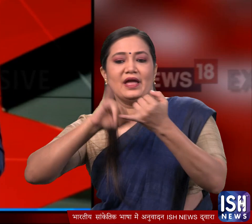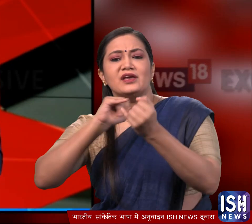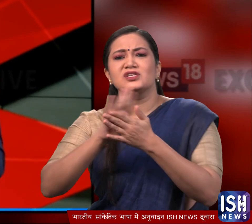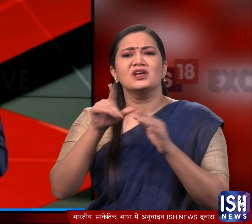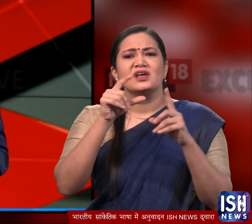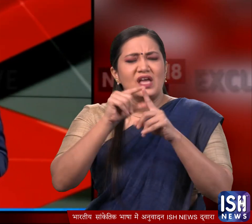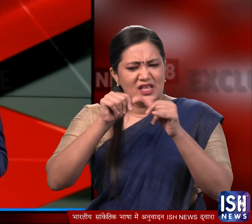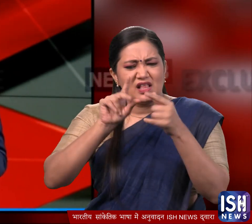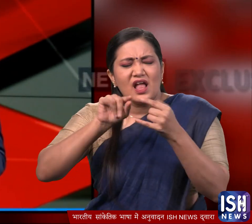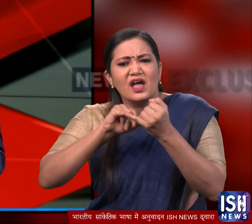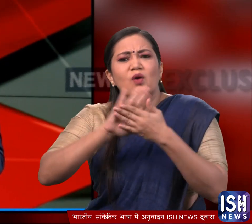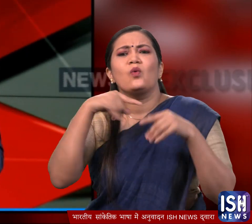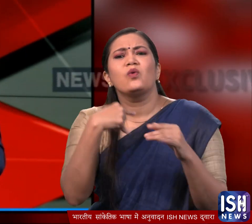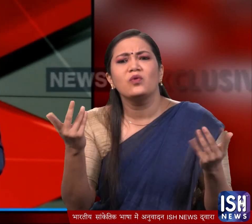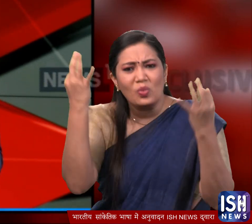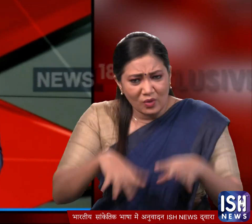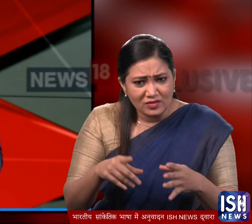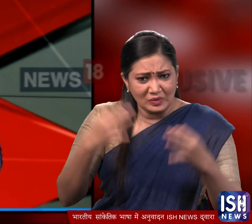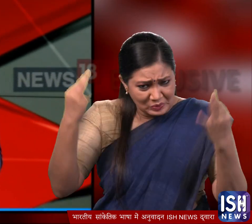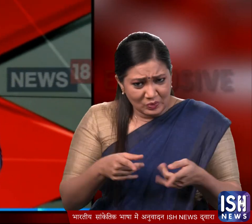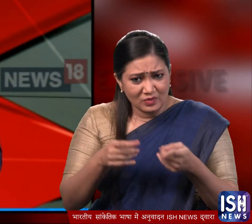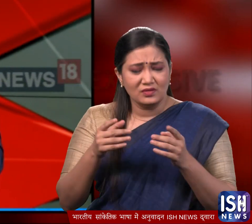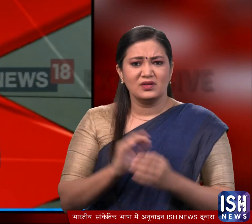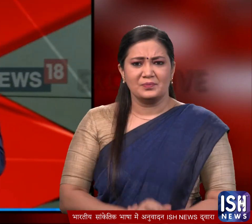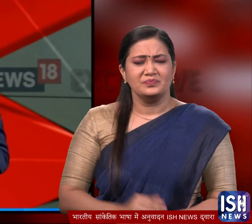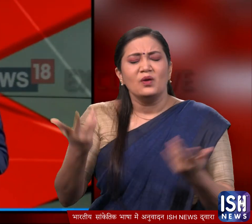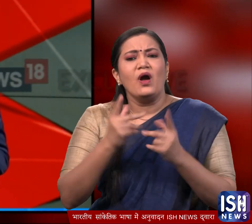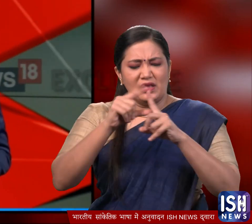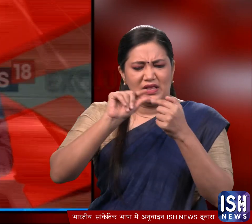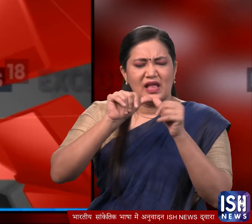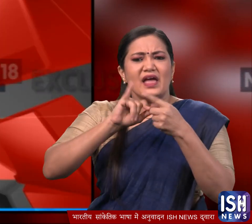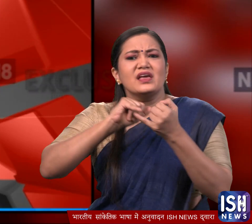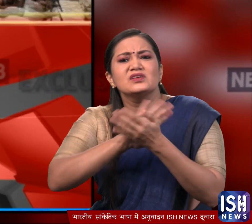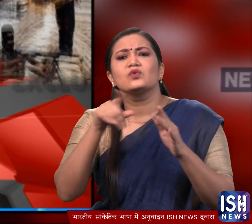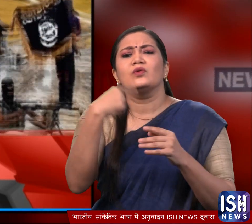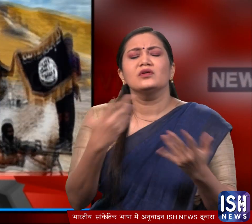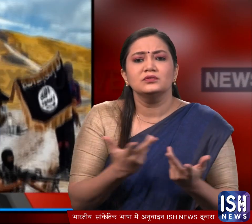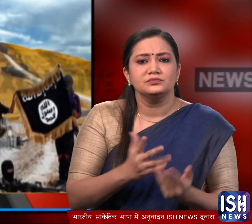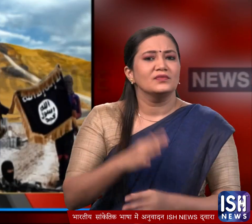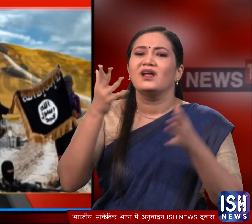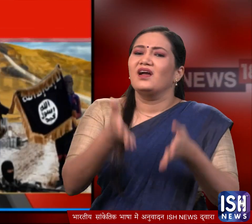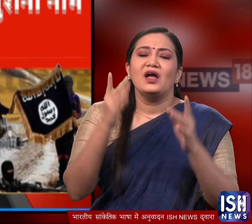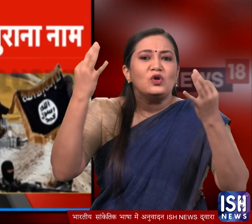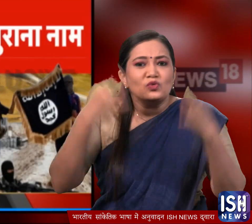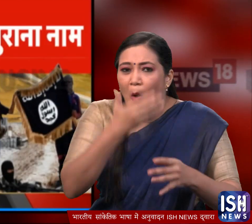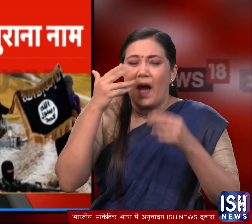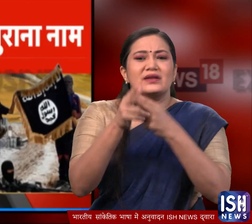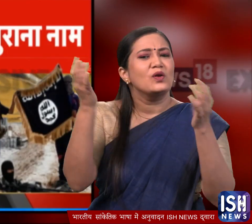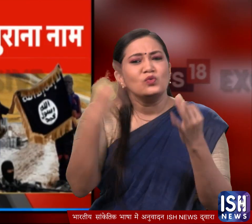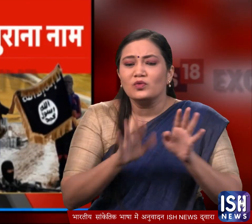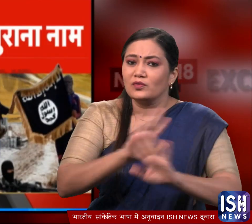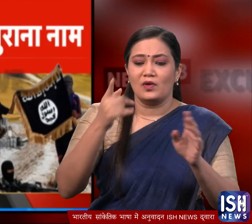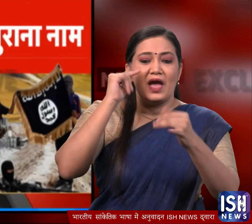ये दाइश कौन सा संगठन आ गया आतंक फैलाने की? ये है क्या दाइश? तो जवाब है, दाइश कोई नया टेररिस्ट ग्रुप नहीं है,